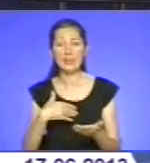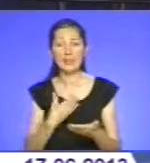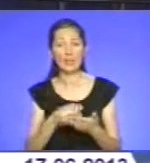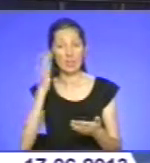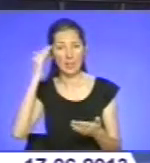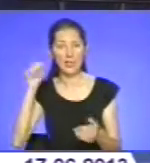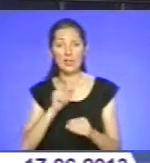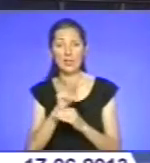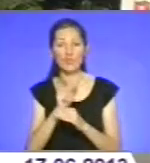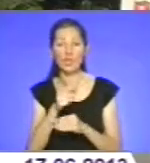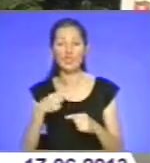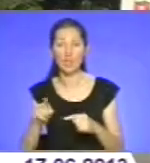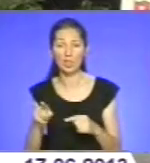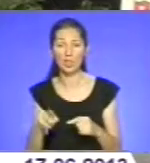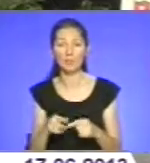дивимося далі.